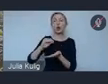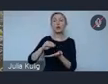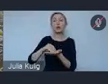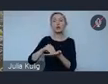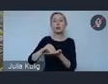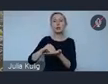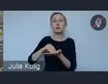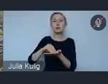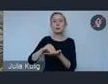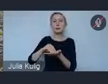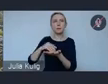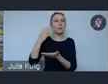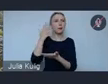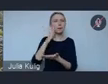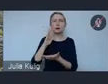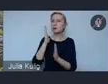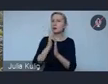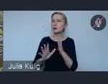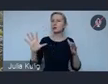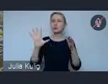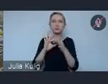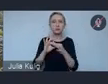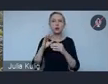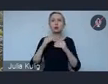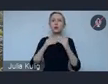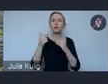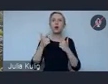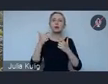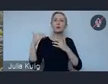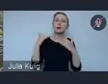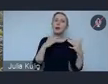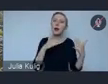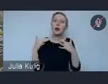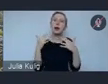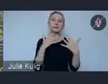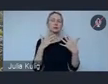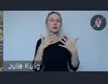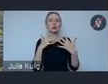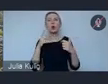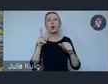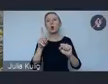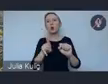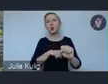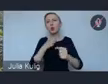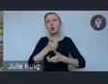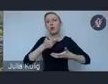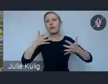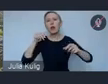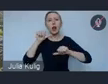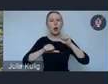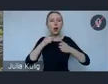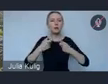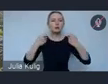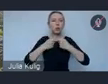bardzo bezpośrednio związane z budowaniem relacji z budowaniem długofalowej wieloletniej współpracy